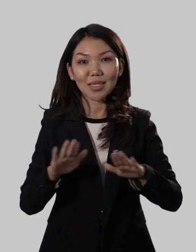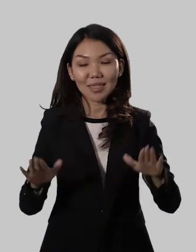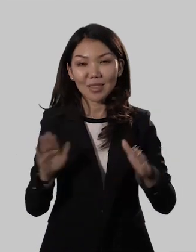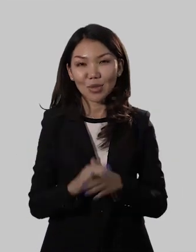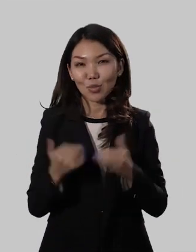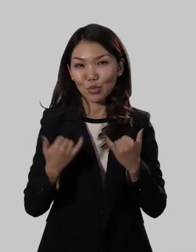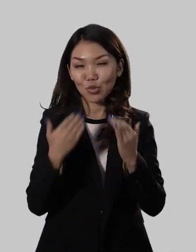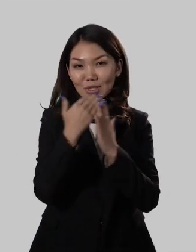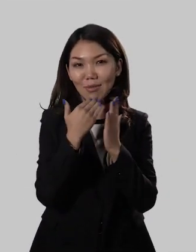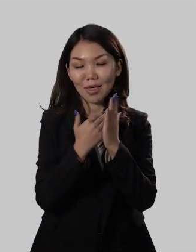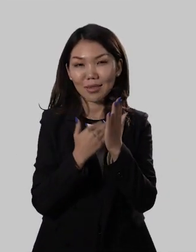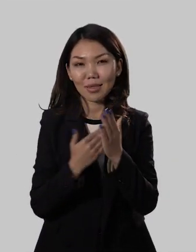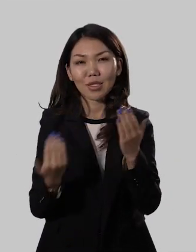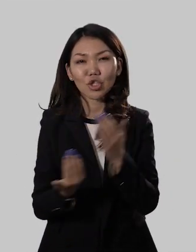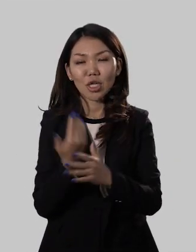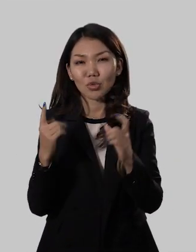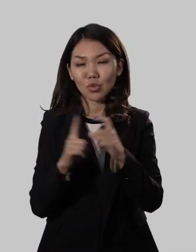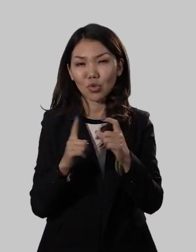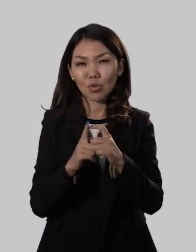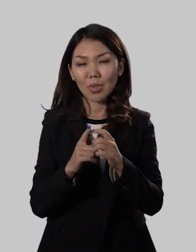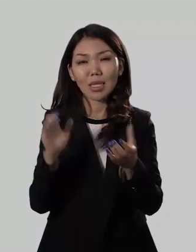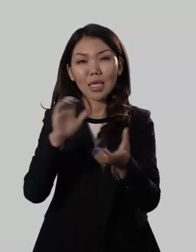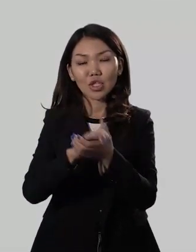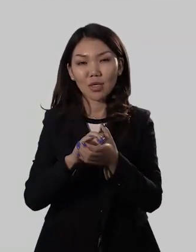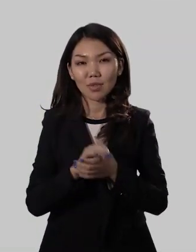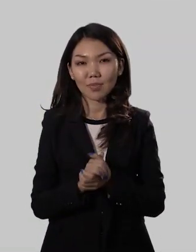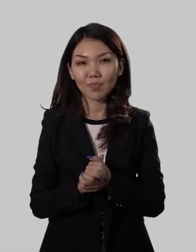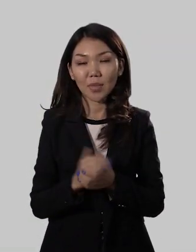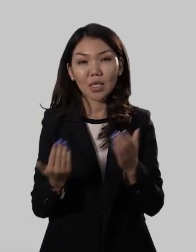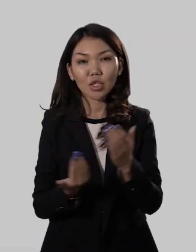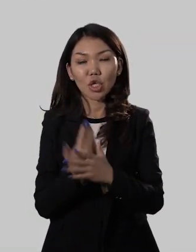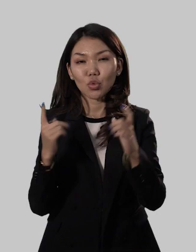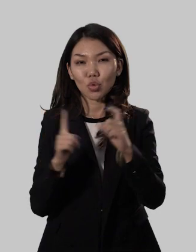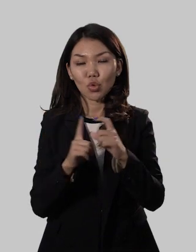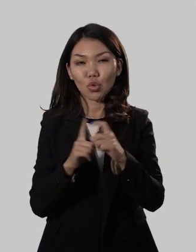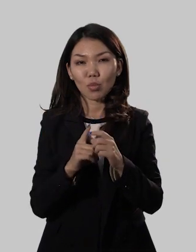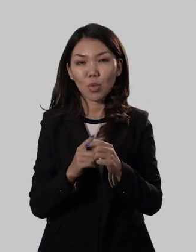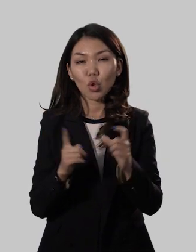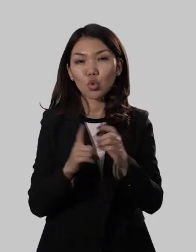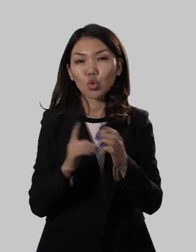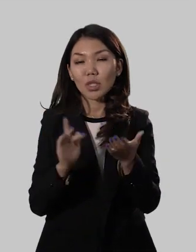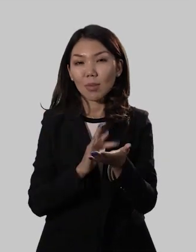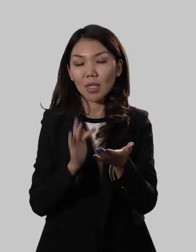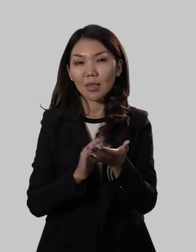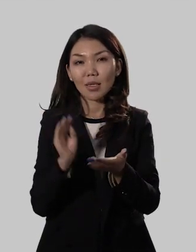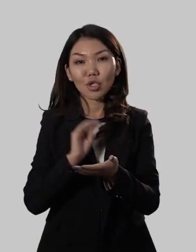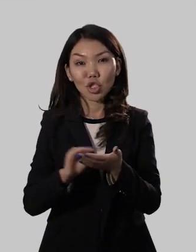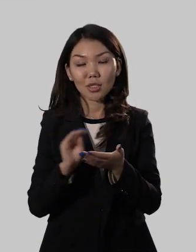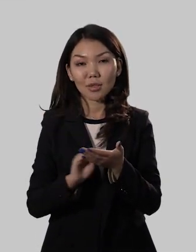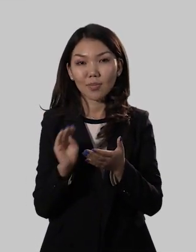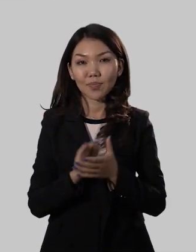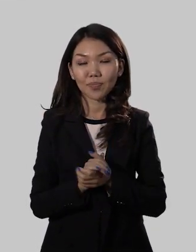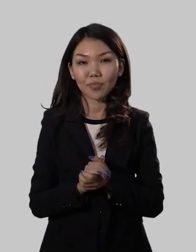Балдар, бүгүнкү сабактагы жаңы сөздөр менен таанышабыз. Жаңы сөздөрдү сөздүк дептериңерге жазгыла.